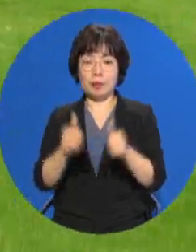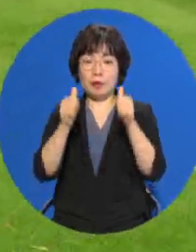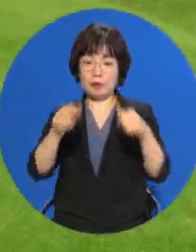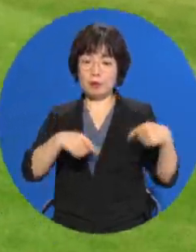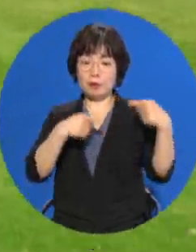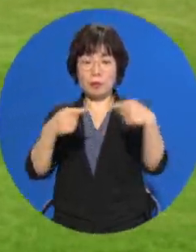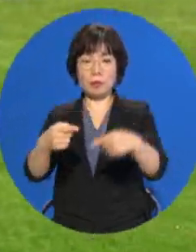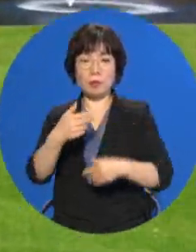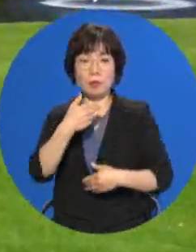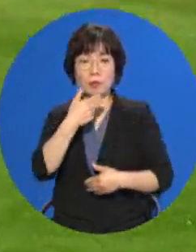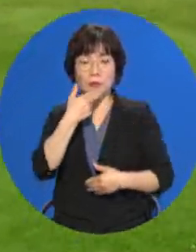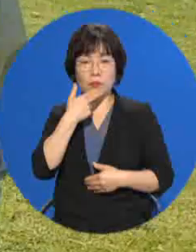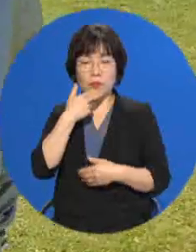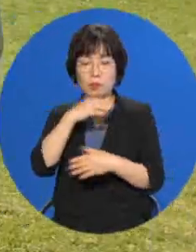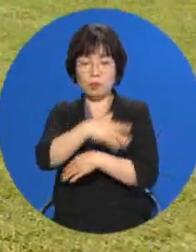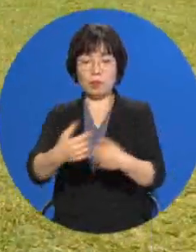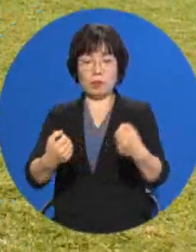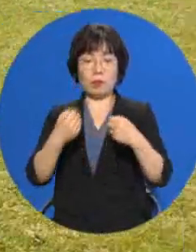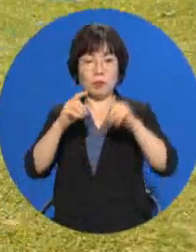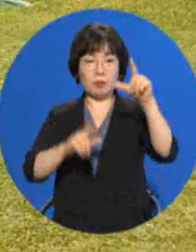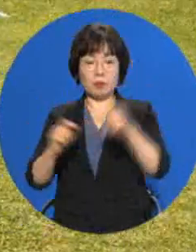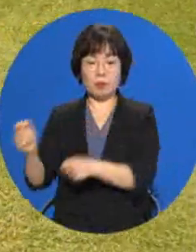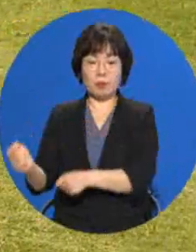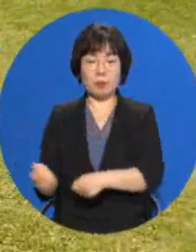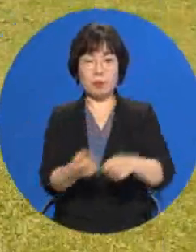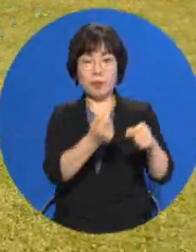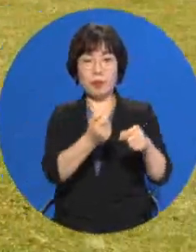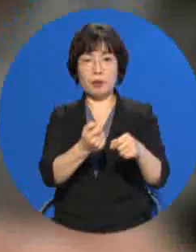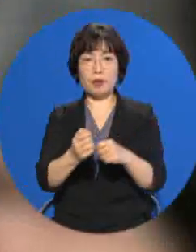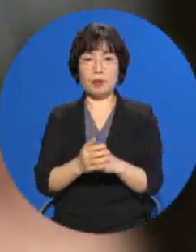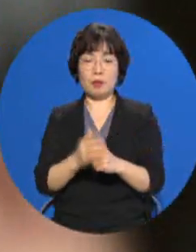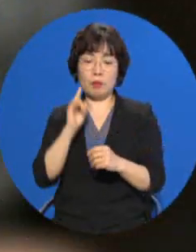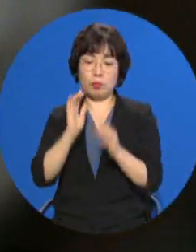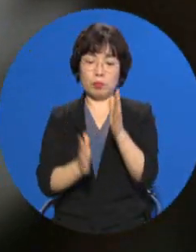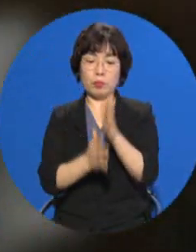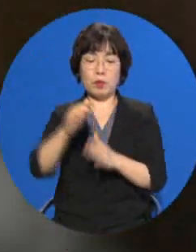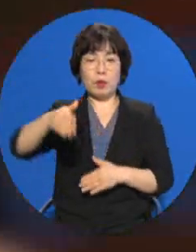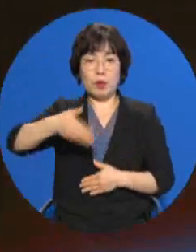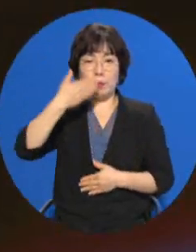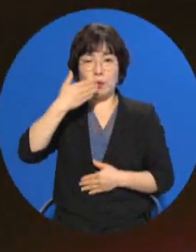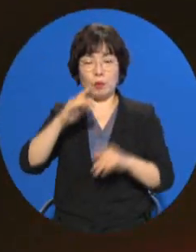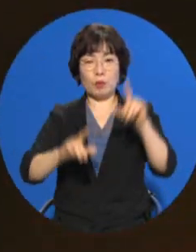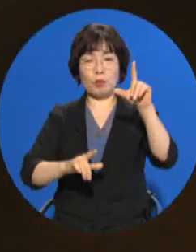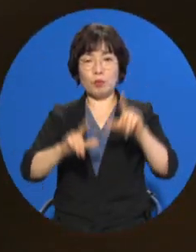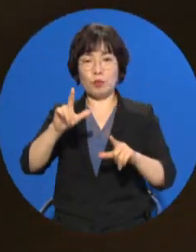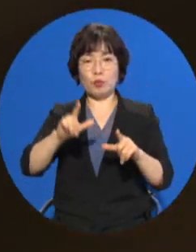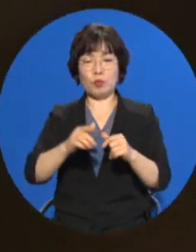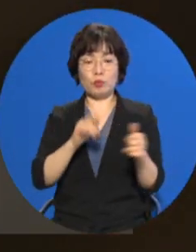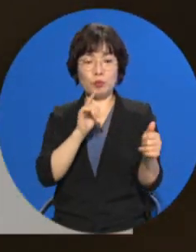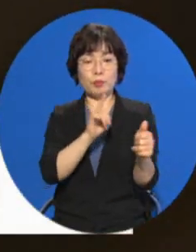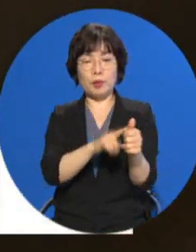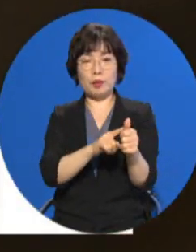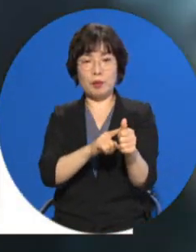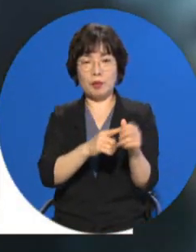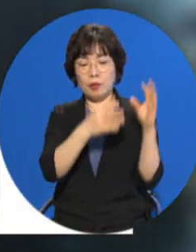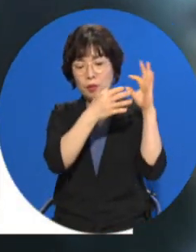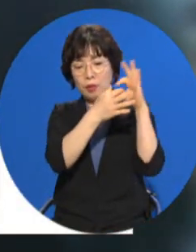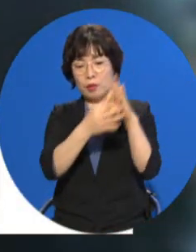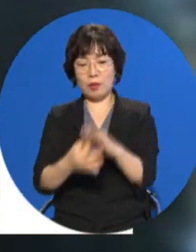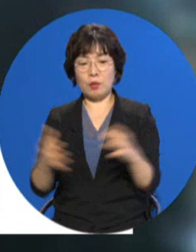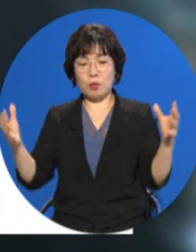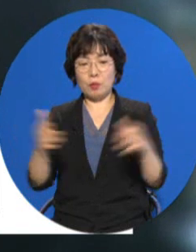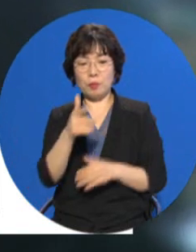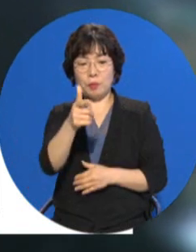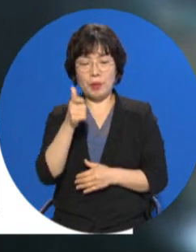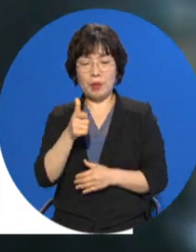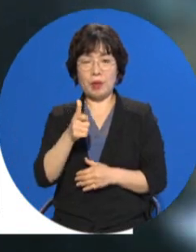재판에는 나오지 않으면서 건강한 모습으로 골프를 치고 호화 오찬을 즐기는 전두환. 전두환은 여전히 집단 발포